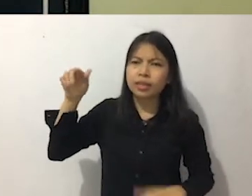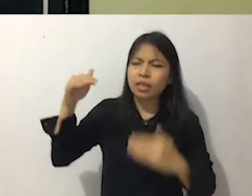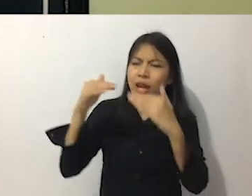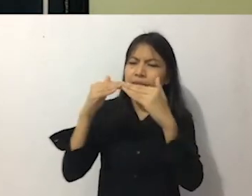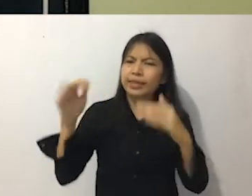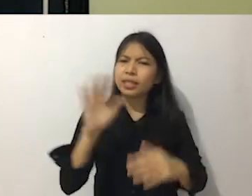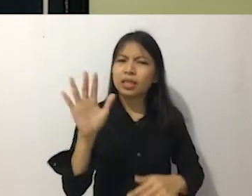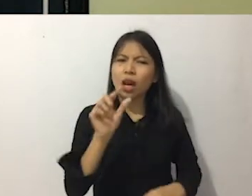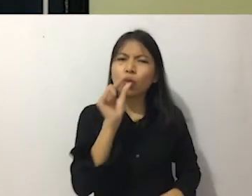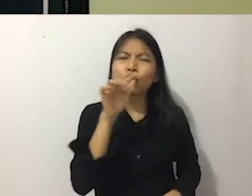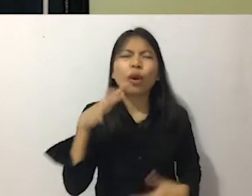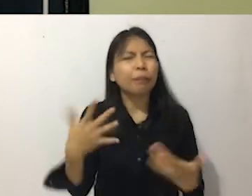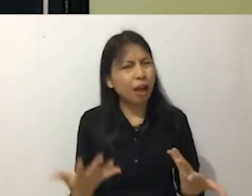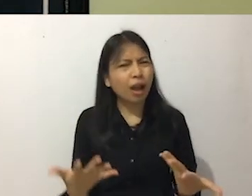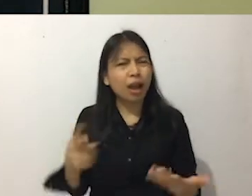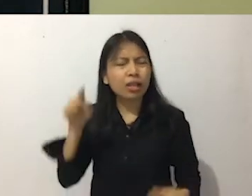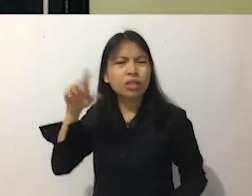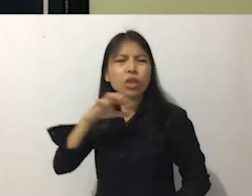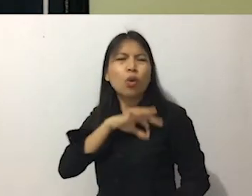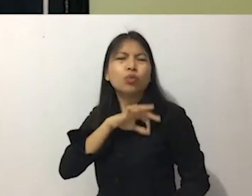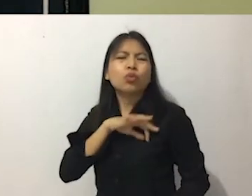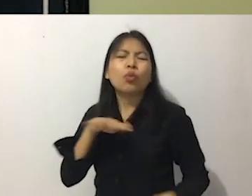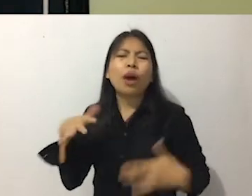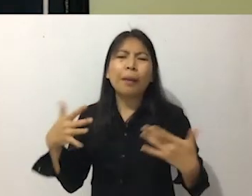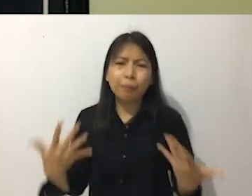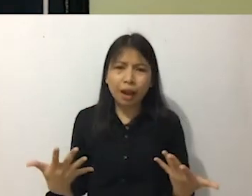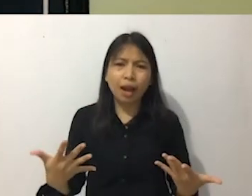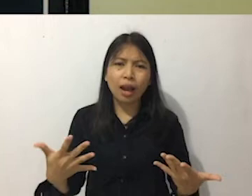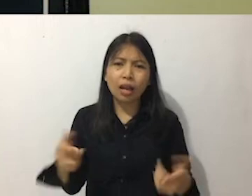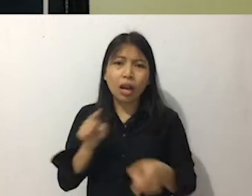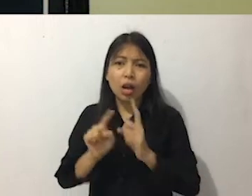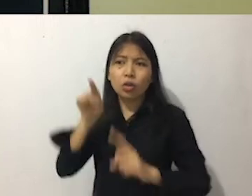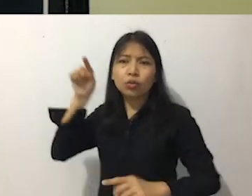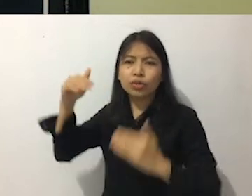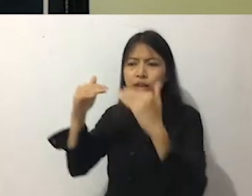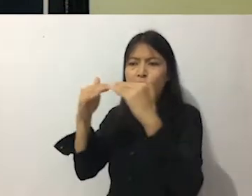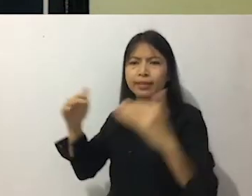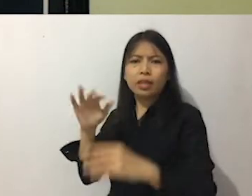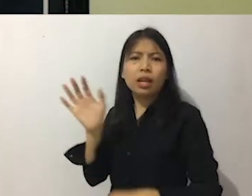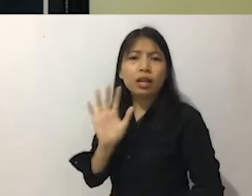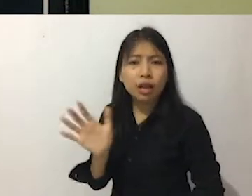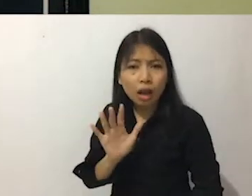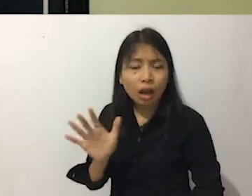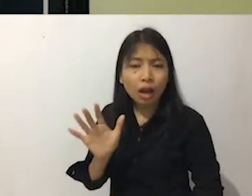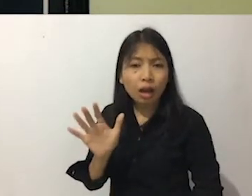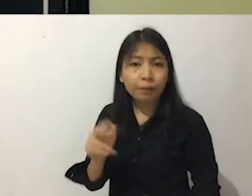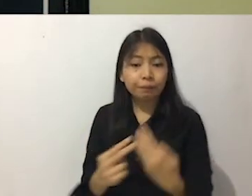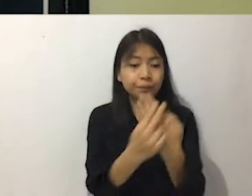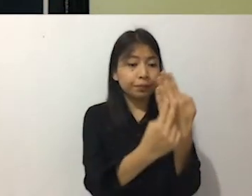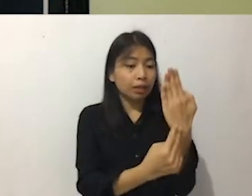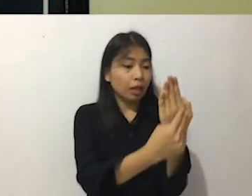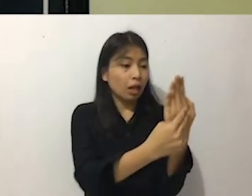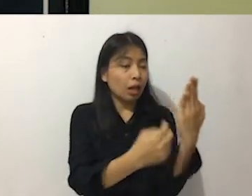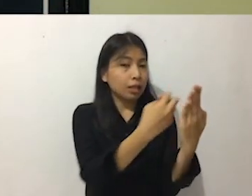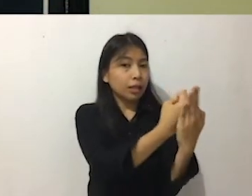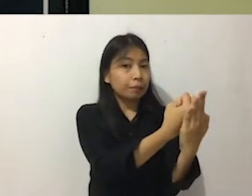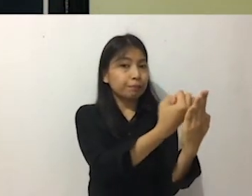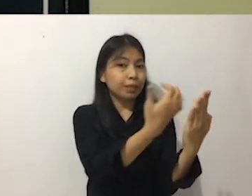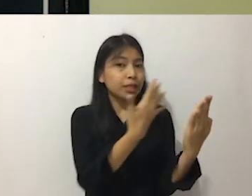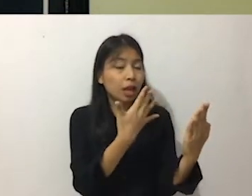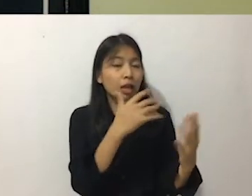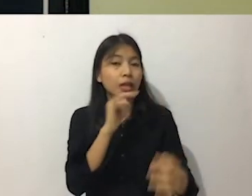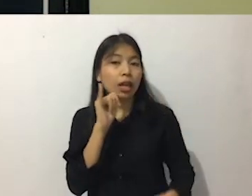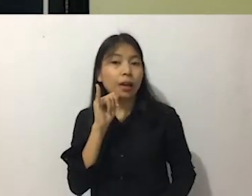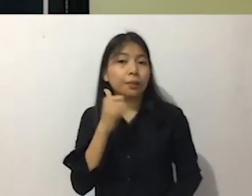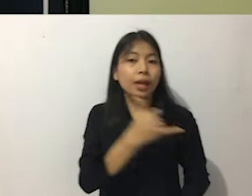untungnya Tuhan berlaku tidak adil kepada kita? Alkitab saja mengatakan dalam Yesaya pasal